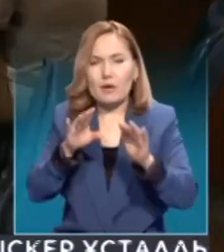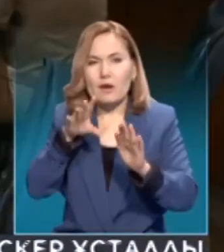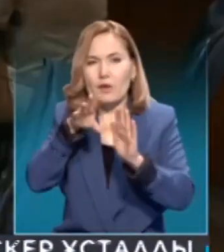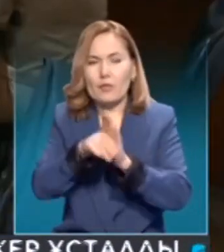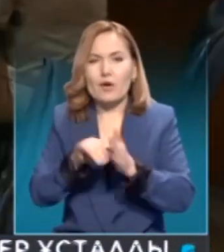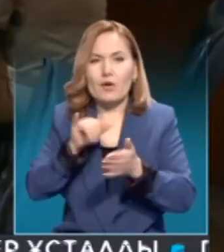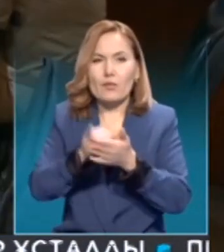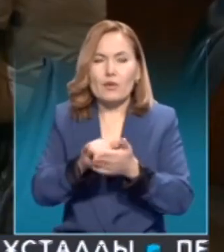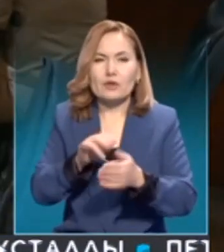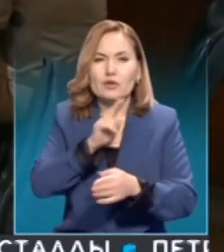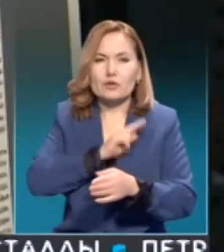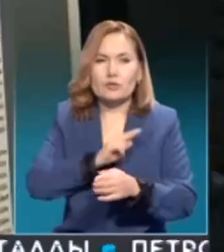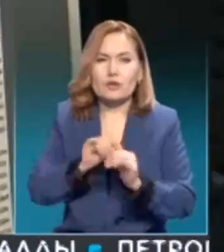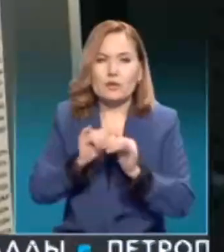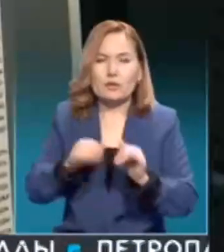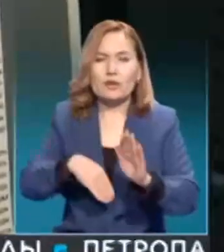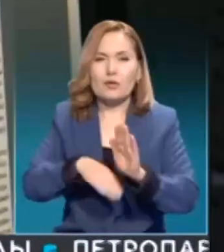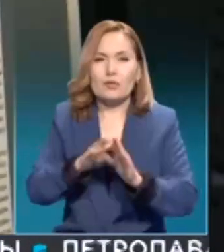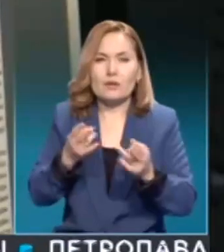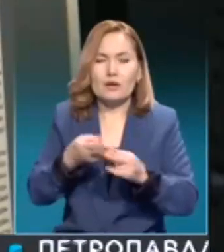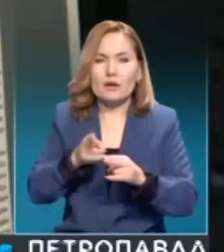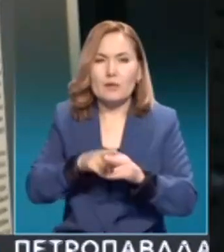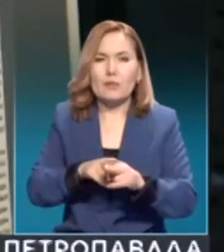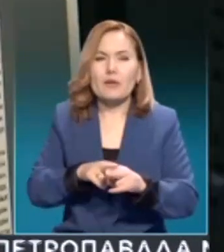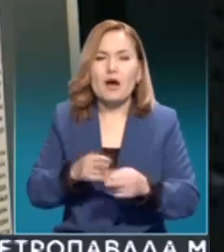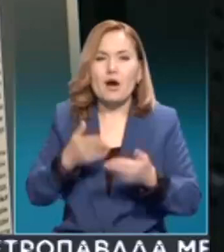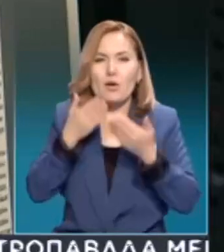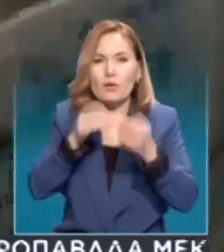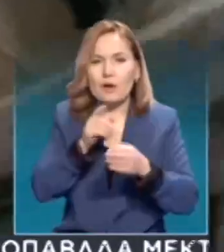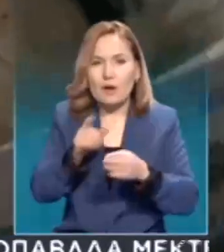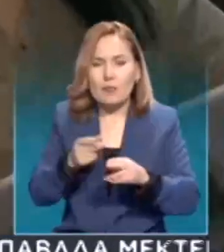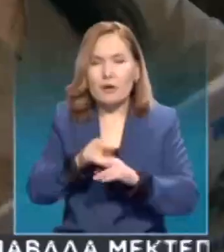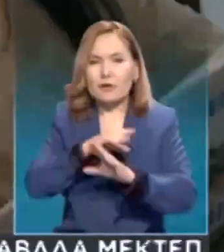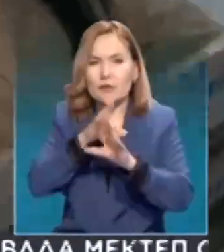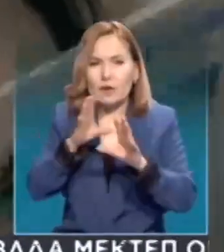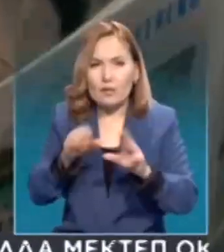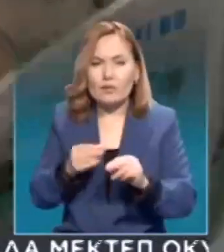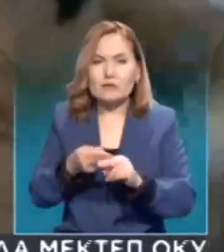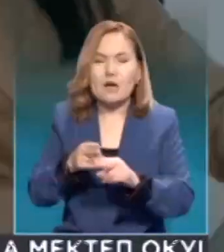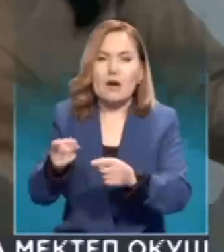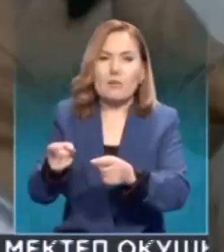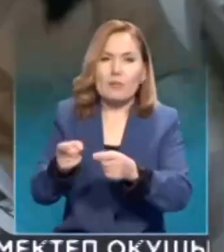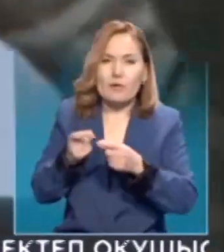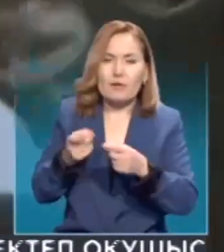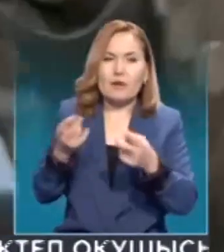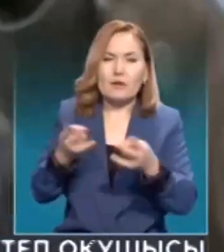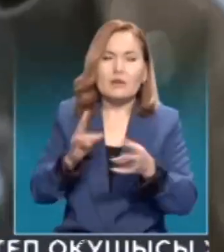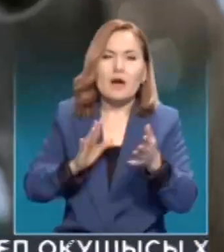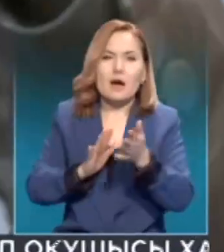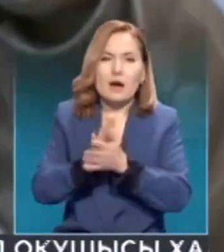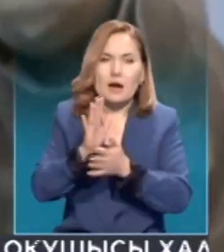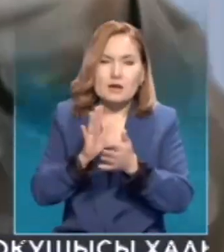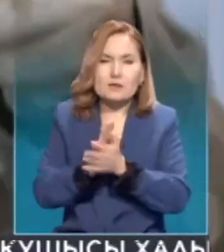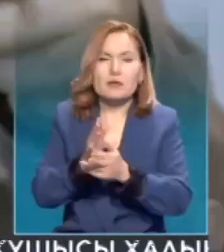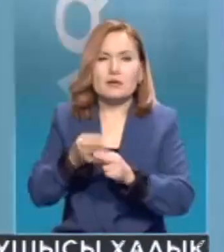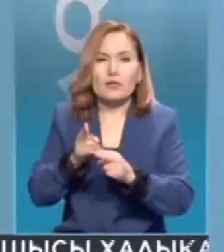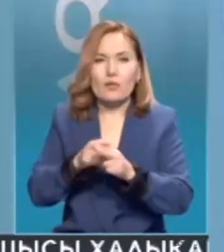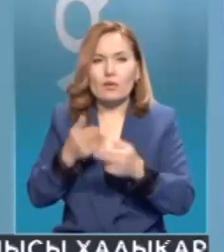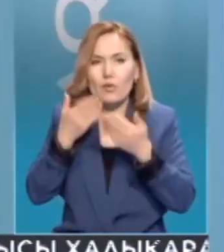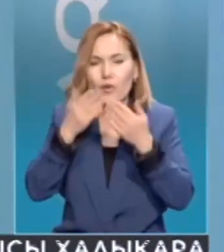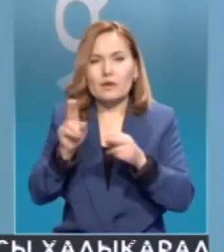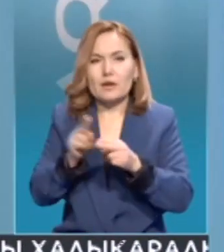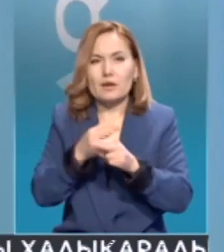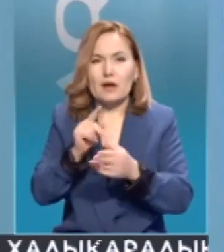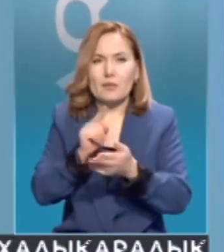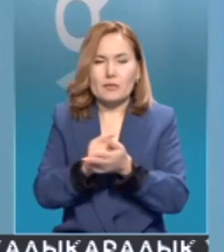форматын қалыптастыру қажет дейді. Ал оқырмандарды күштеп емес, түсіндіру жұмыстары арқылы оларды газет оқуға тәрбиелеу маңызды.